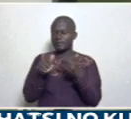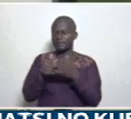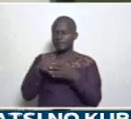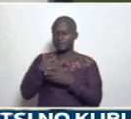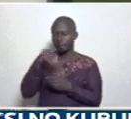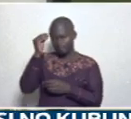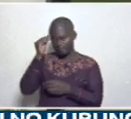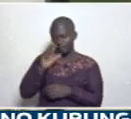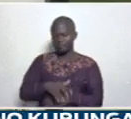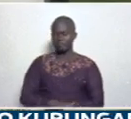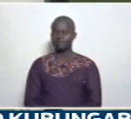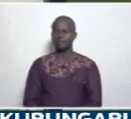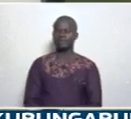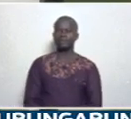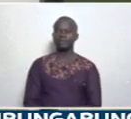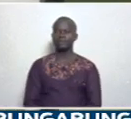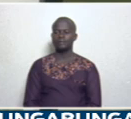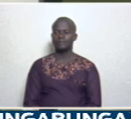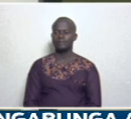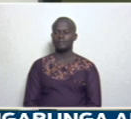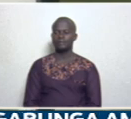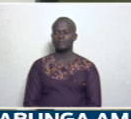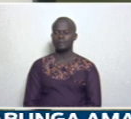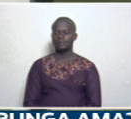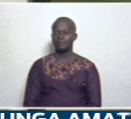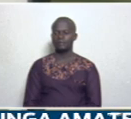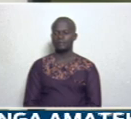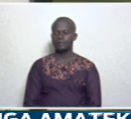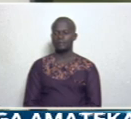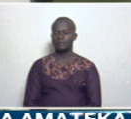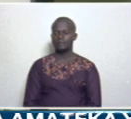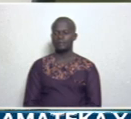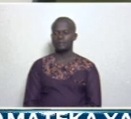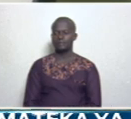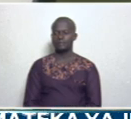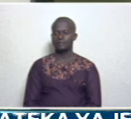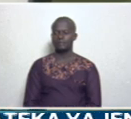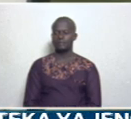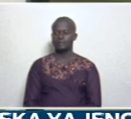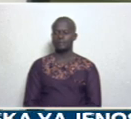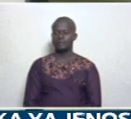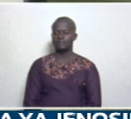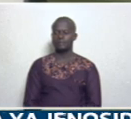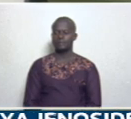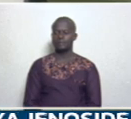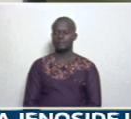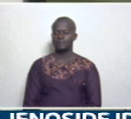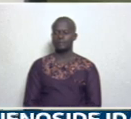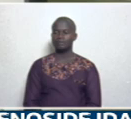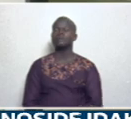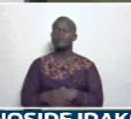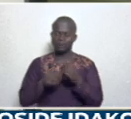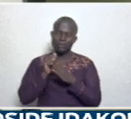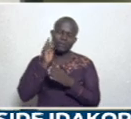butumwa. This is a really interesting experience for me because I've always been a trainee, never really did any. Ubu ni